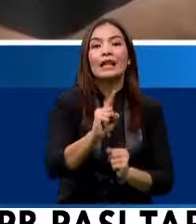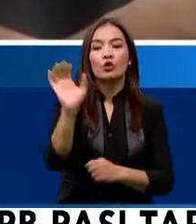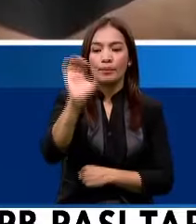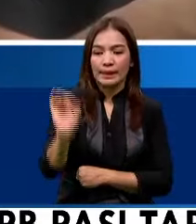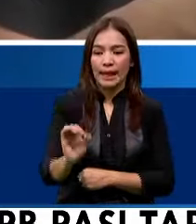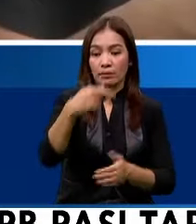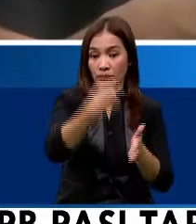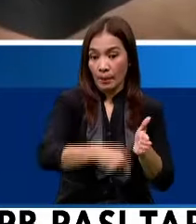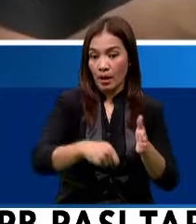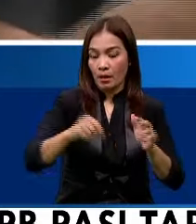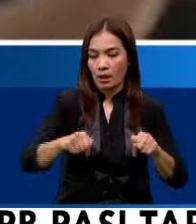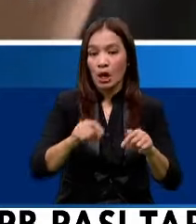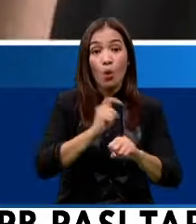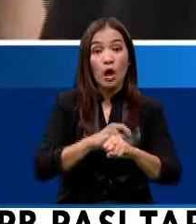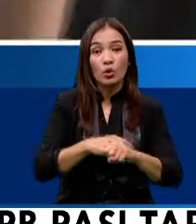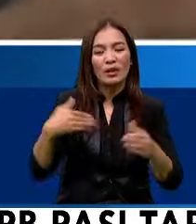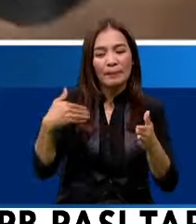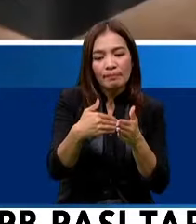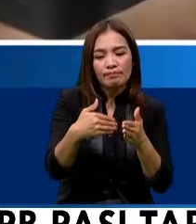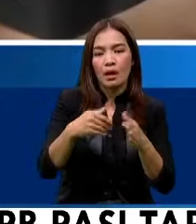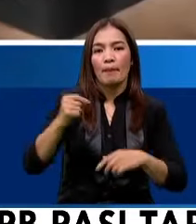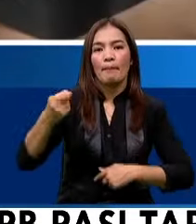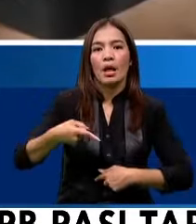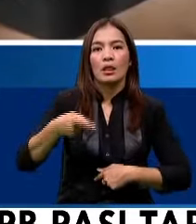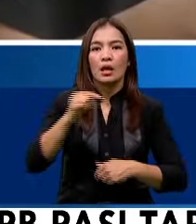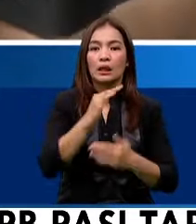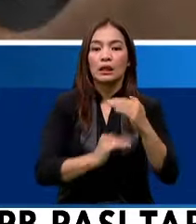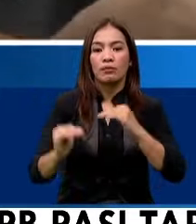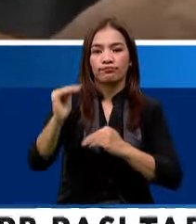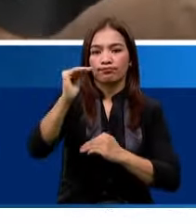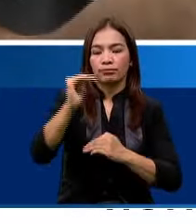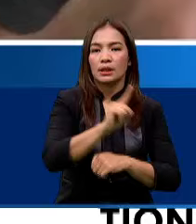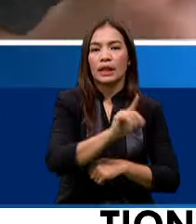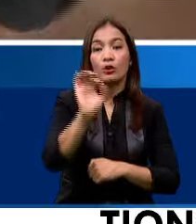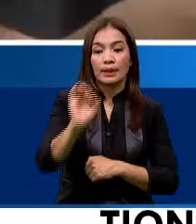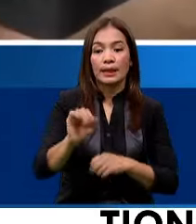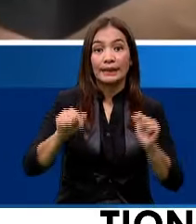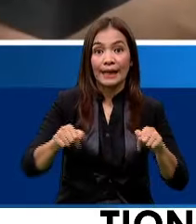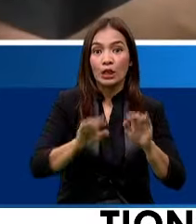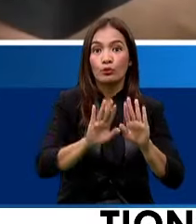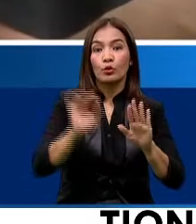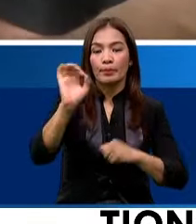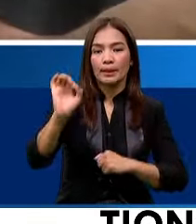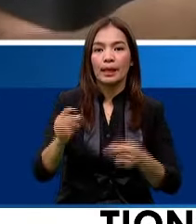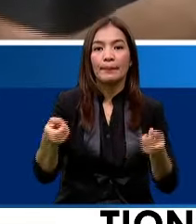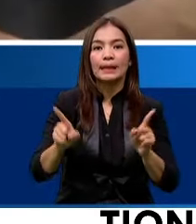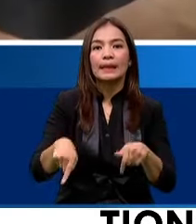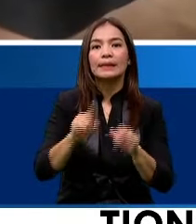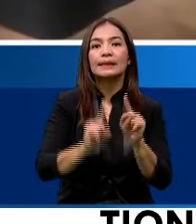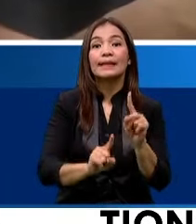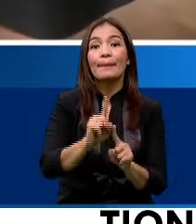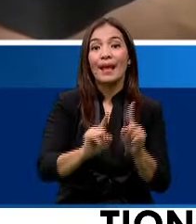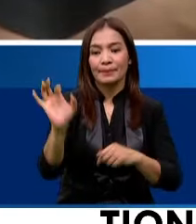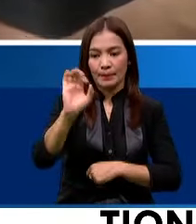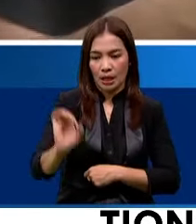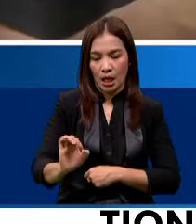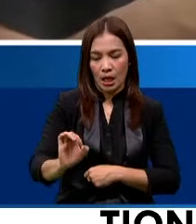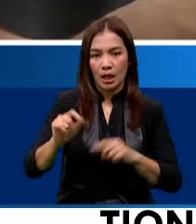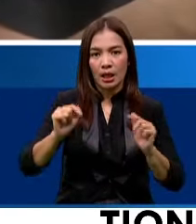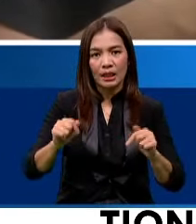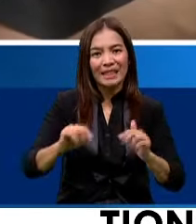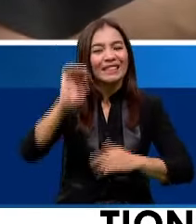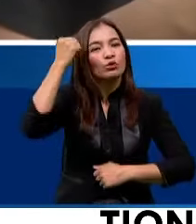itu dalam waktu singkat eh artinya kenaikan tax ratio yang 1% ya sekarang 10% misalnya dinaikkan jadi 11% itu juga eh agak